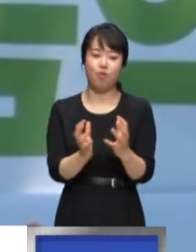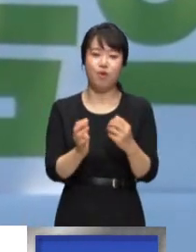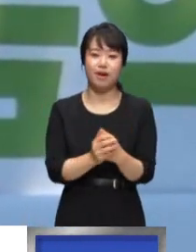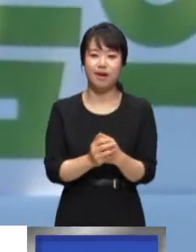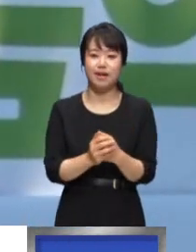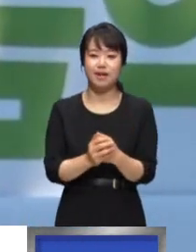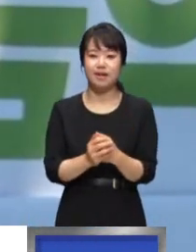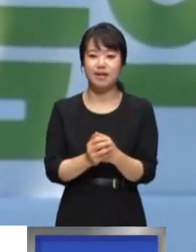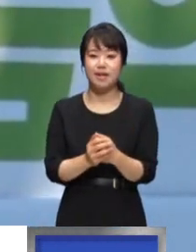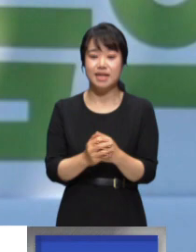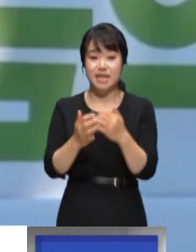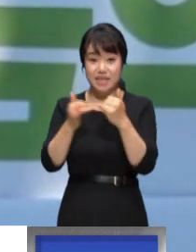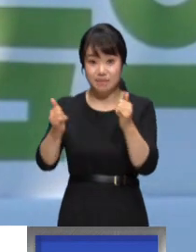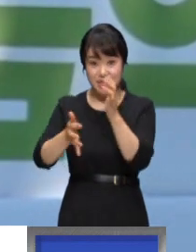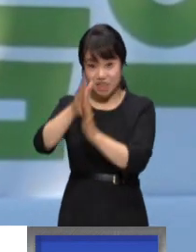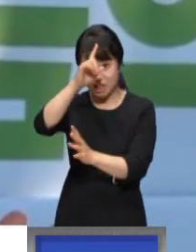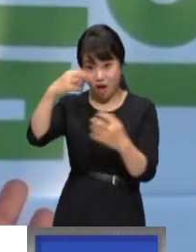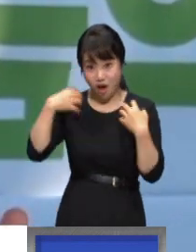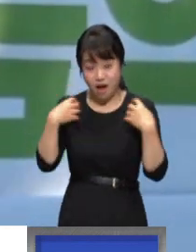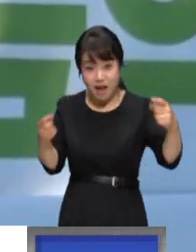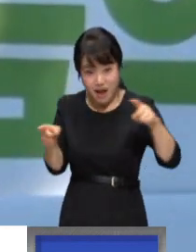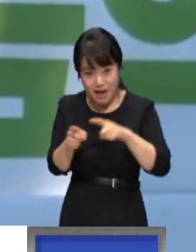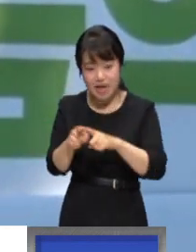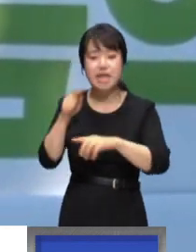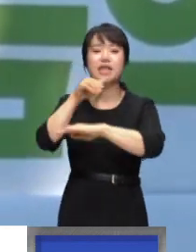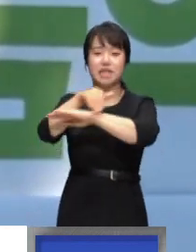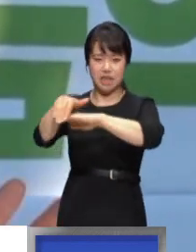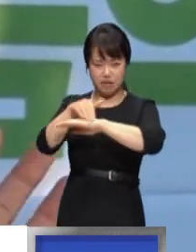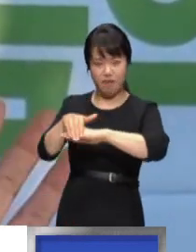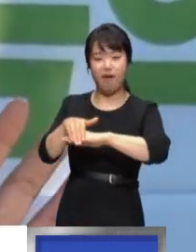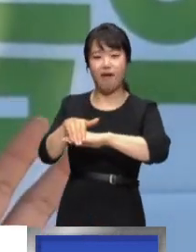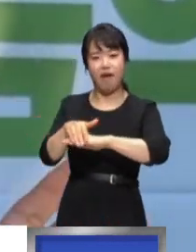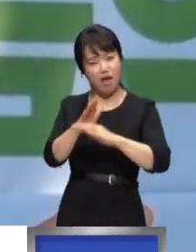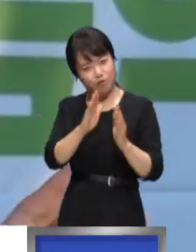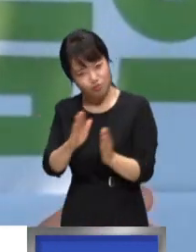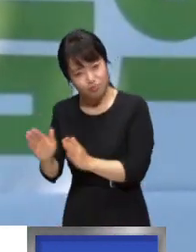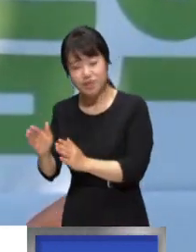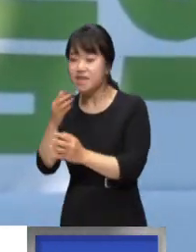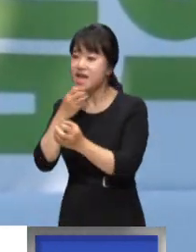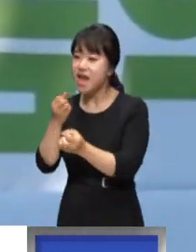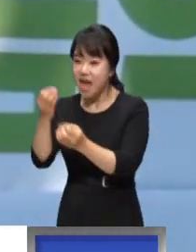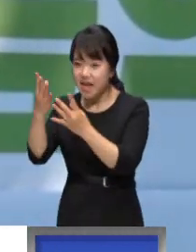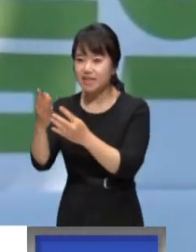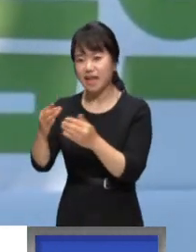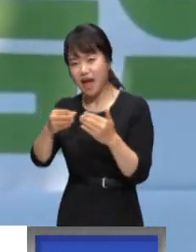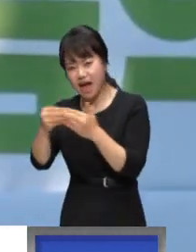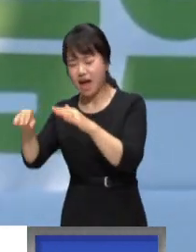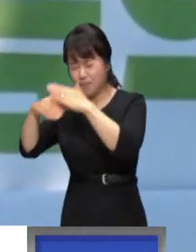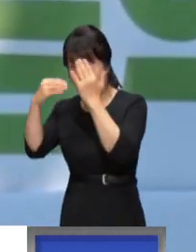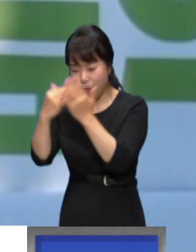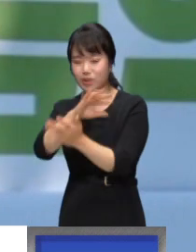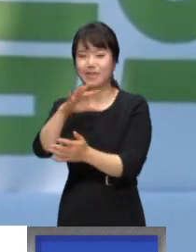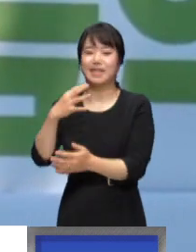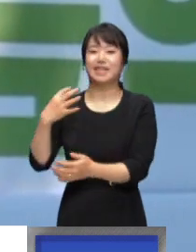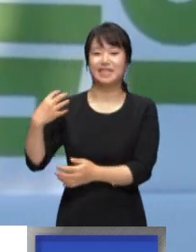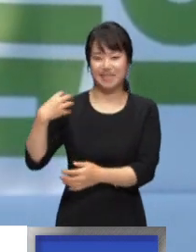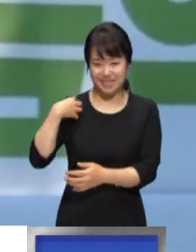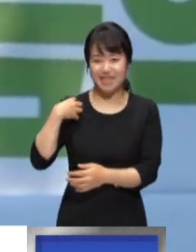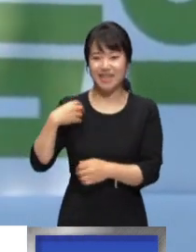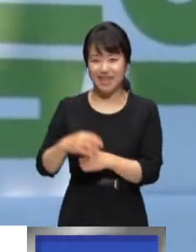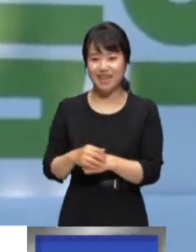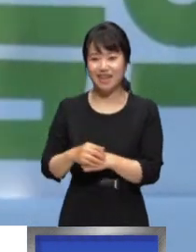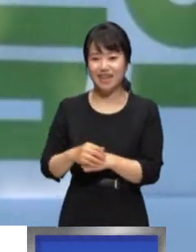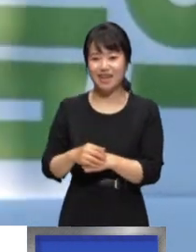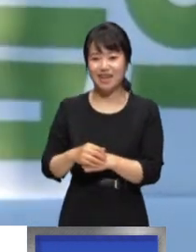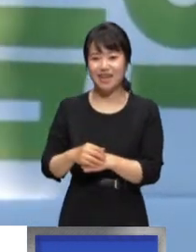이 시민청과 함께 기획부터 이렇게 행사 당일 진행까지 모든 것을